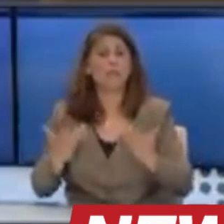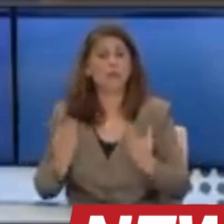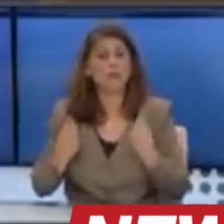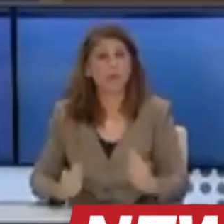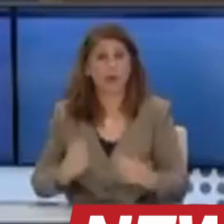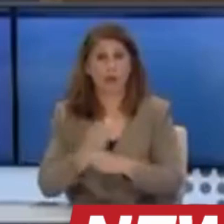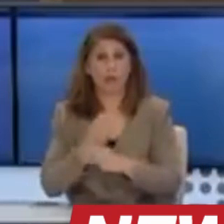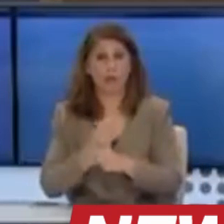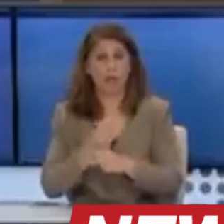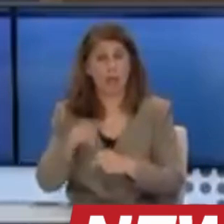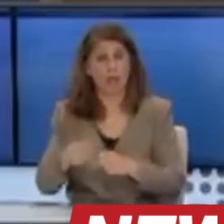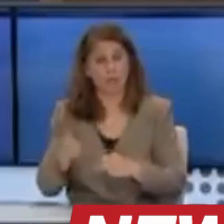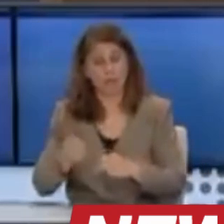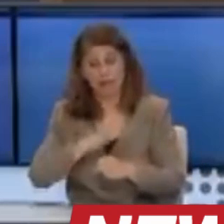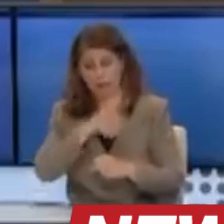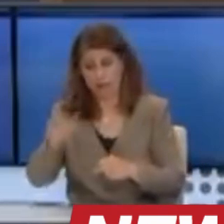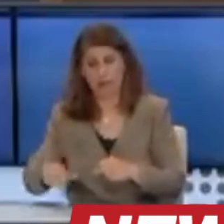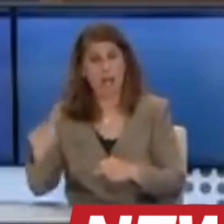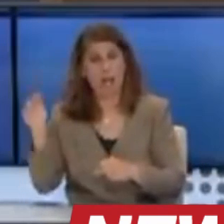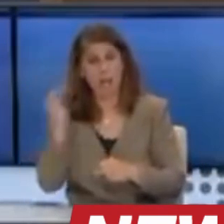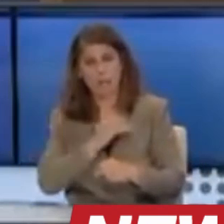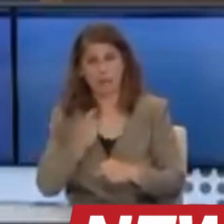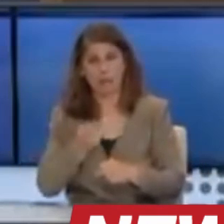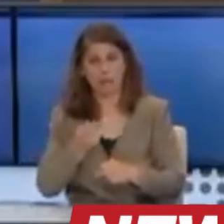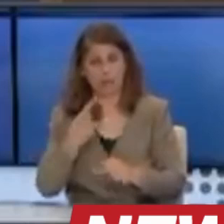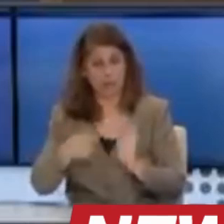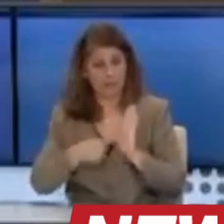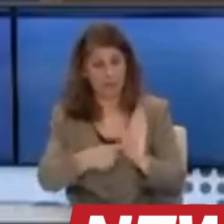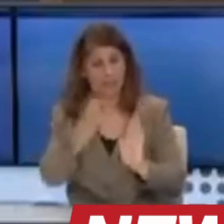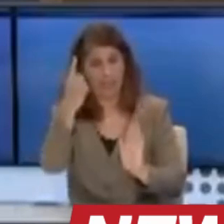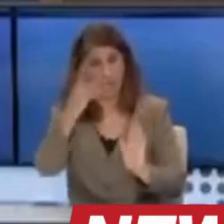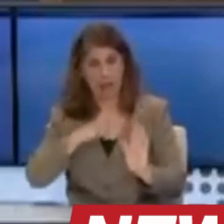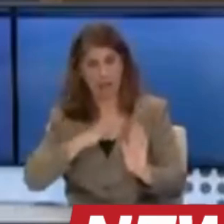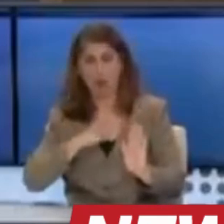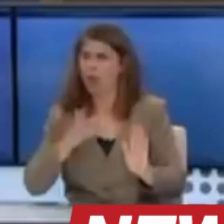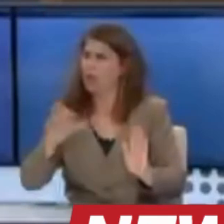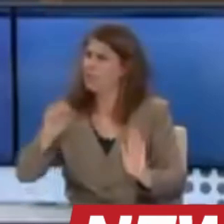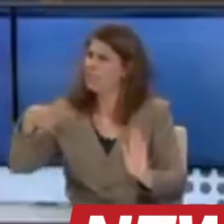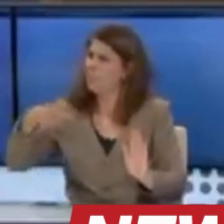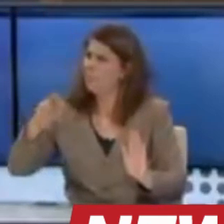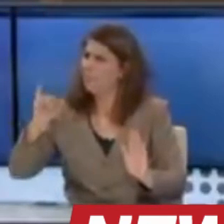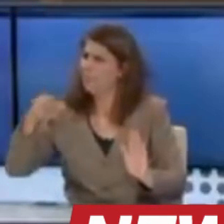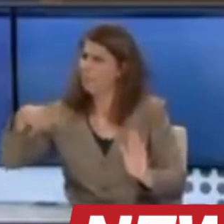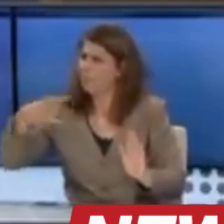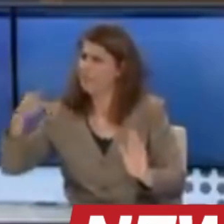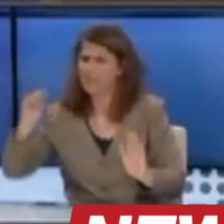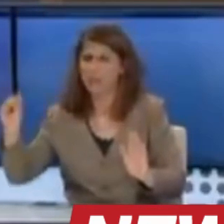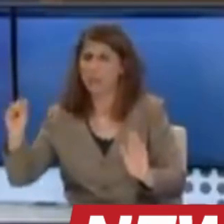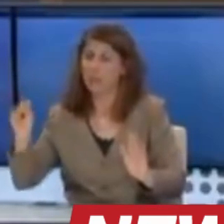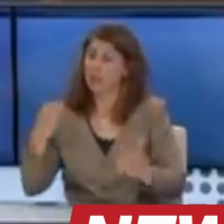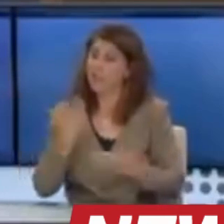και το Εθνικό Αστυροσκοπείο, γιατί προφανώς του χάλασαν τη ζαχαρένια και το αφήγημα ότι ο στρατηγός άνεμος, για να θυμηθούμε και τα